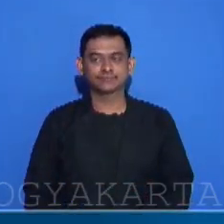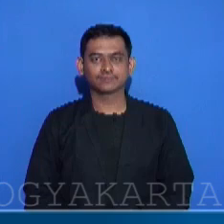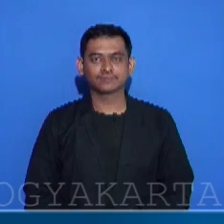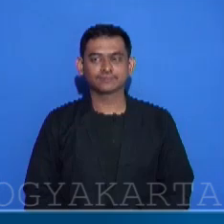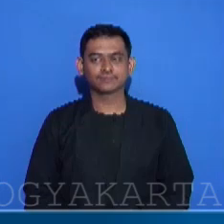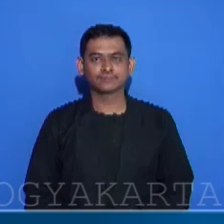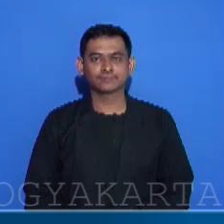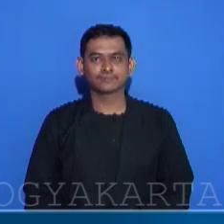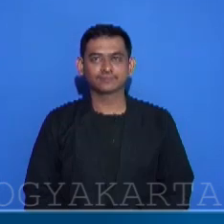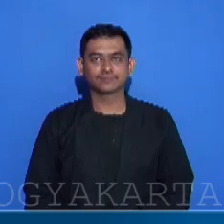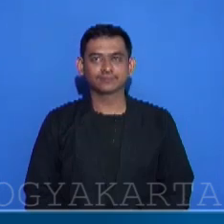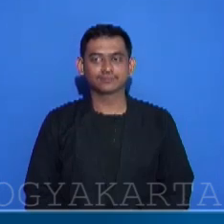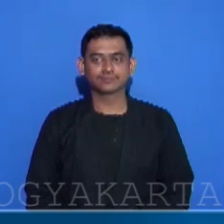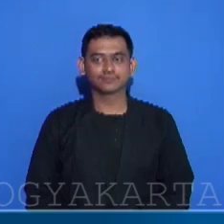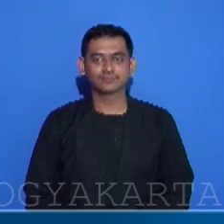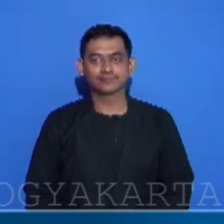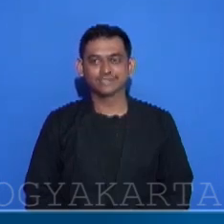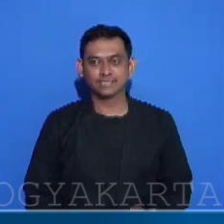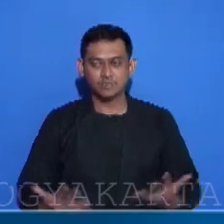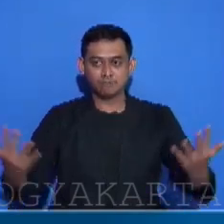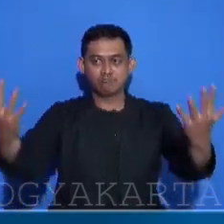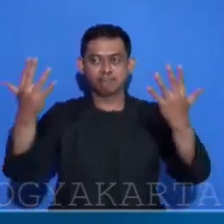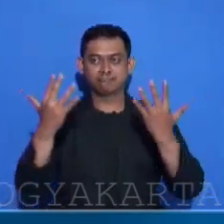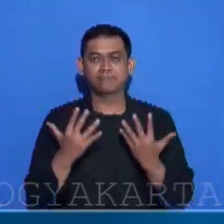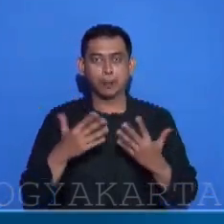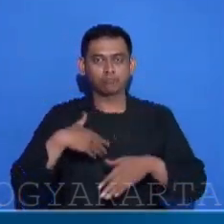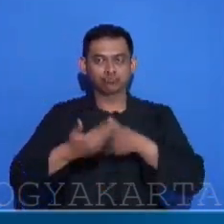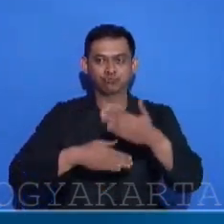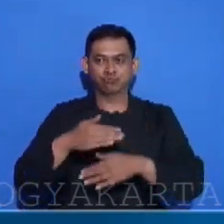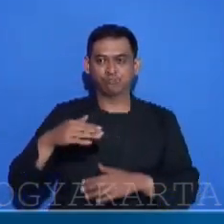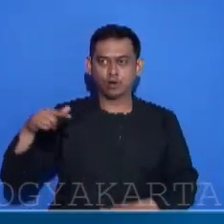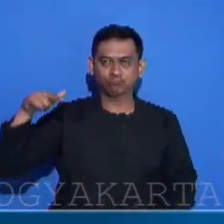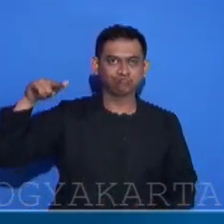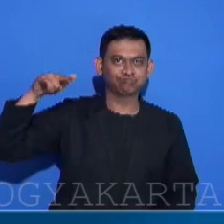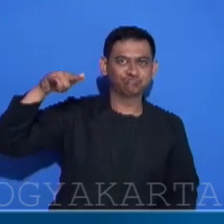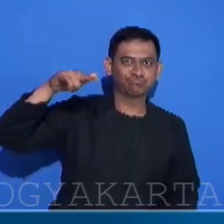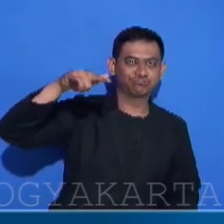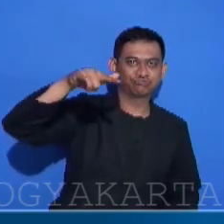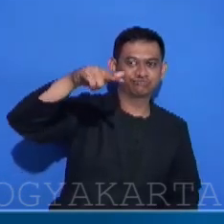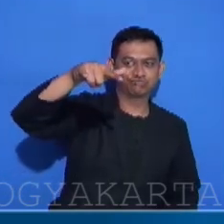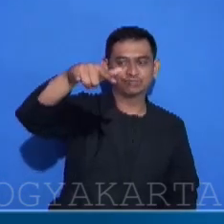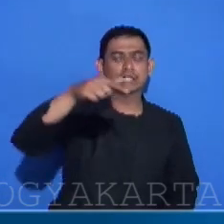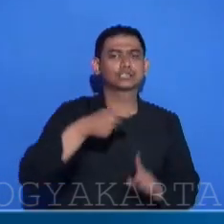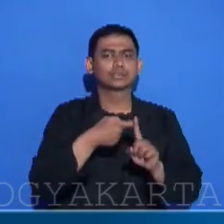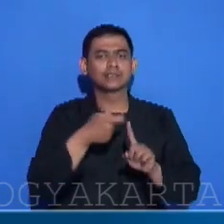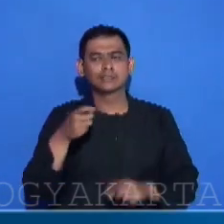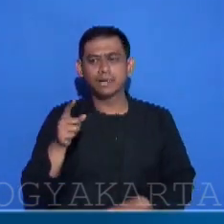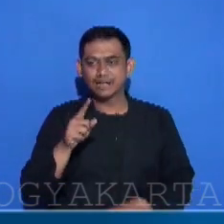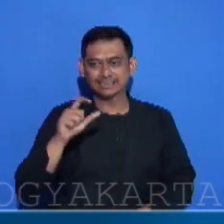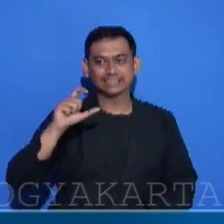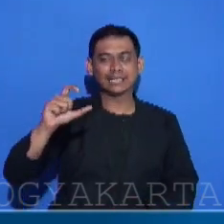belajar kunjungan industri rumahan pembuat Drone atau pesawat Nir Awak dari sterofor di Karangasem Condong Catur